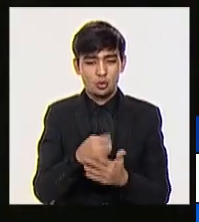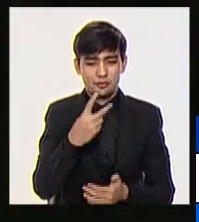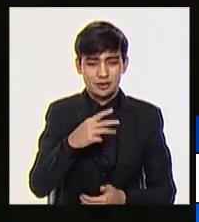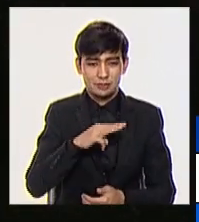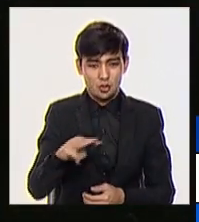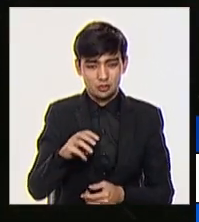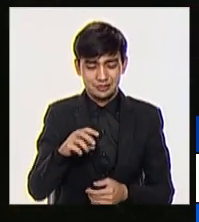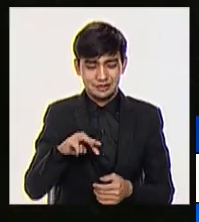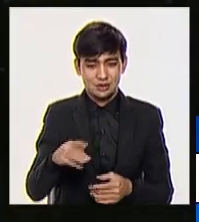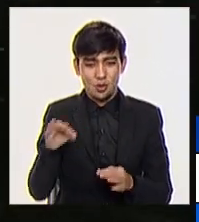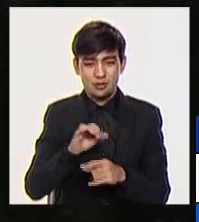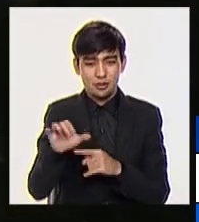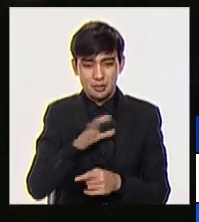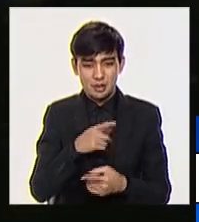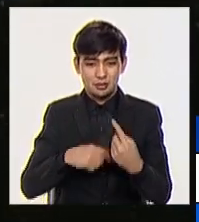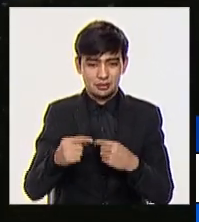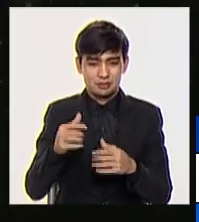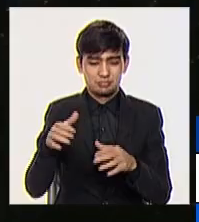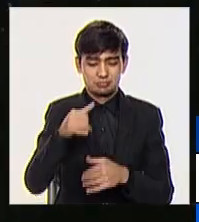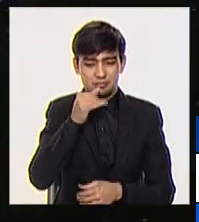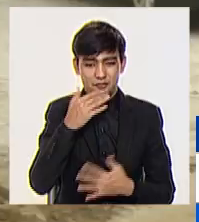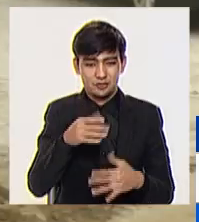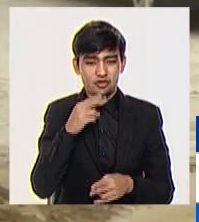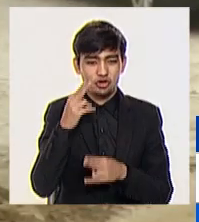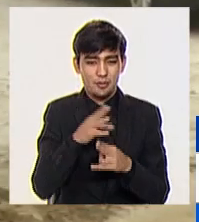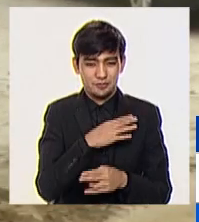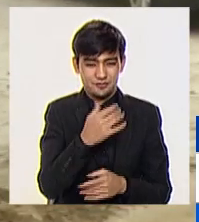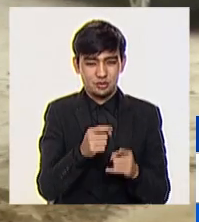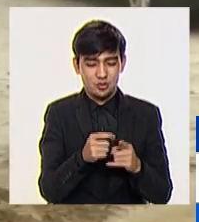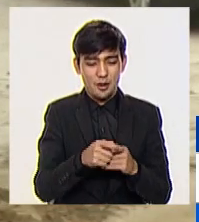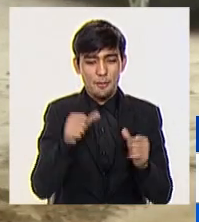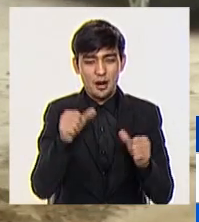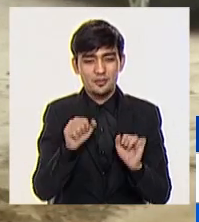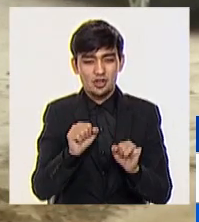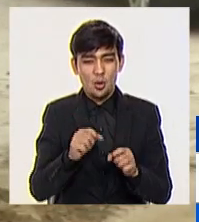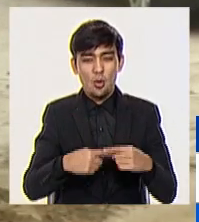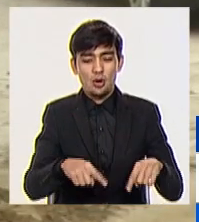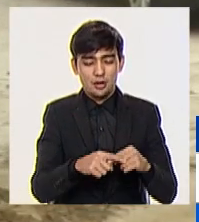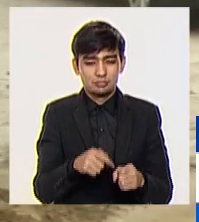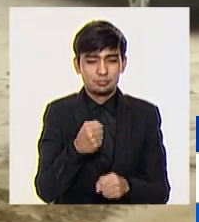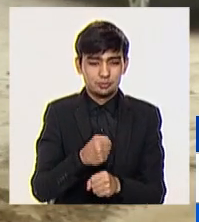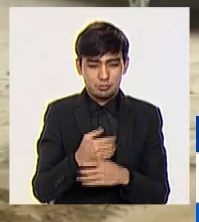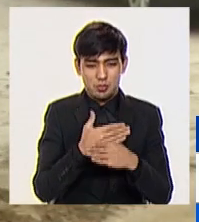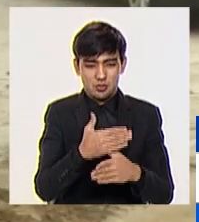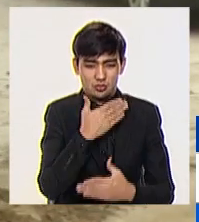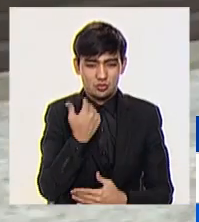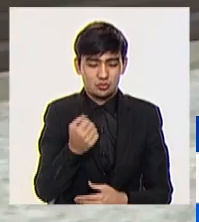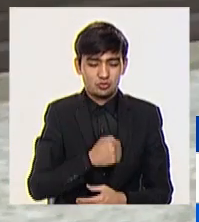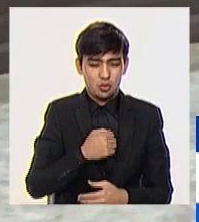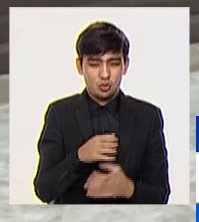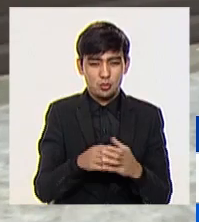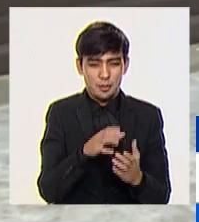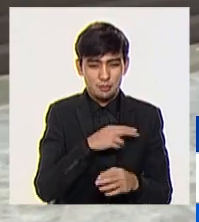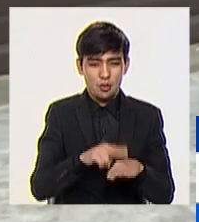миллион теңгеге дейінгі қаражаттары қайтарымсыз қалыпты. Шағымданушылардың айтуынша, құқық қорғау органдары еш әрекетсіз отыр. Ашынған топ